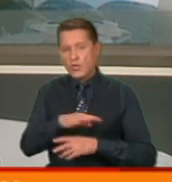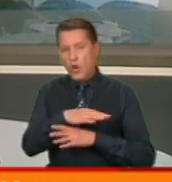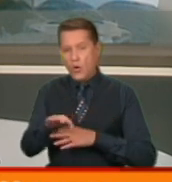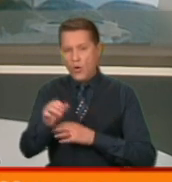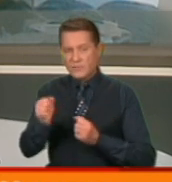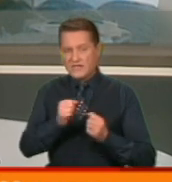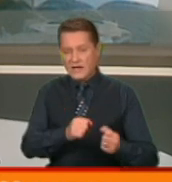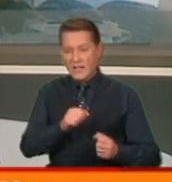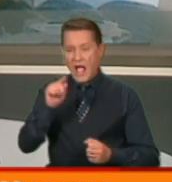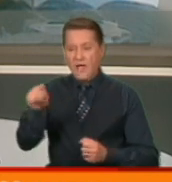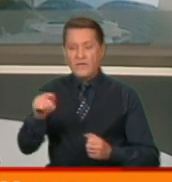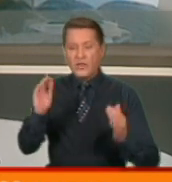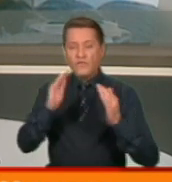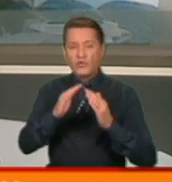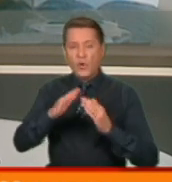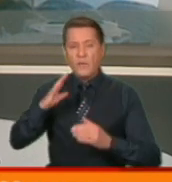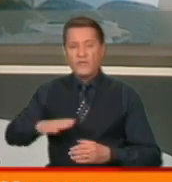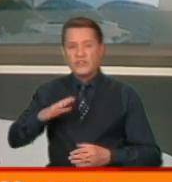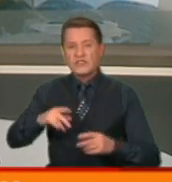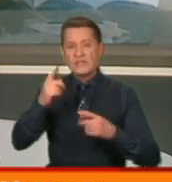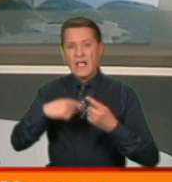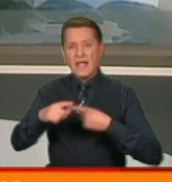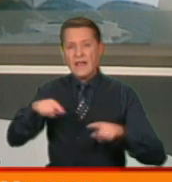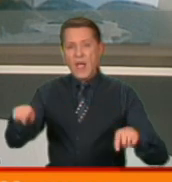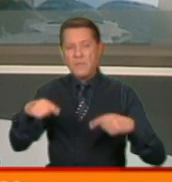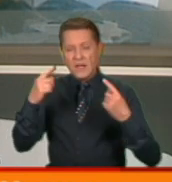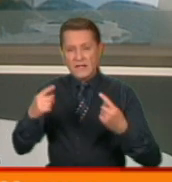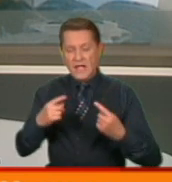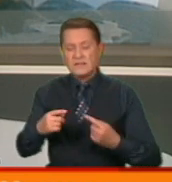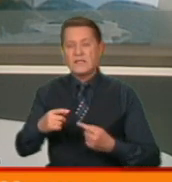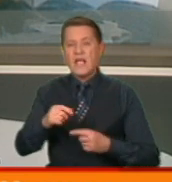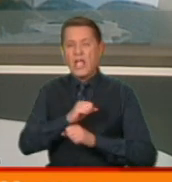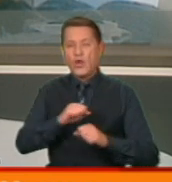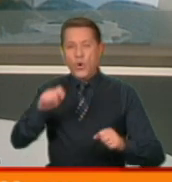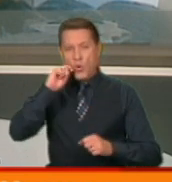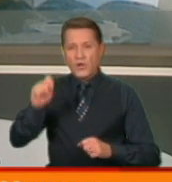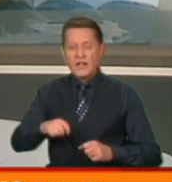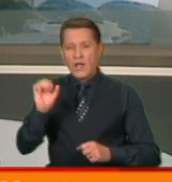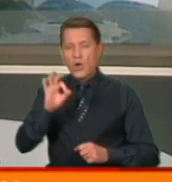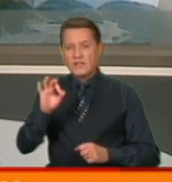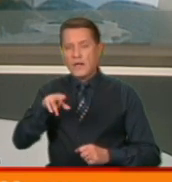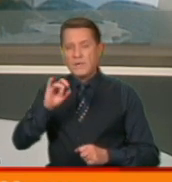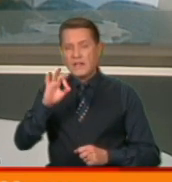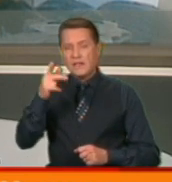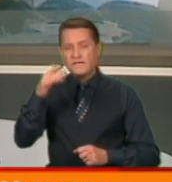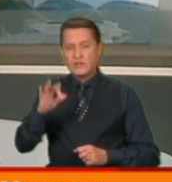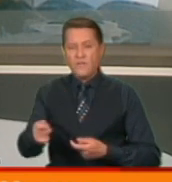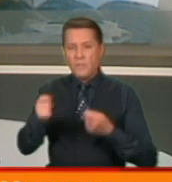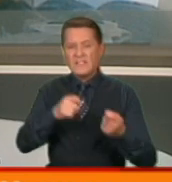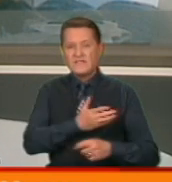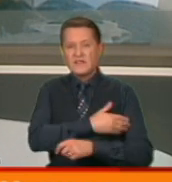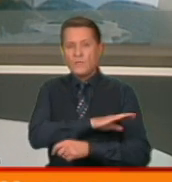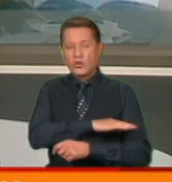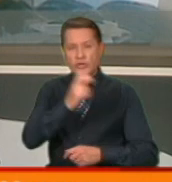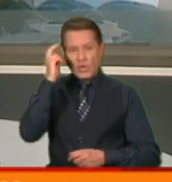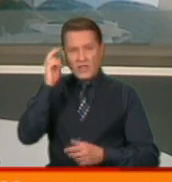А він тим часом вдома і в очікуванні реабілітації. Тяжкопораненого бійця, героя України Олександра Петраківського привезли з Польщі до Києва.